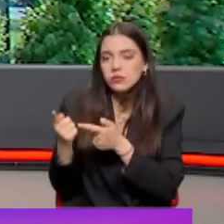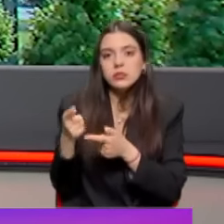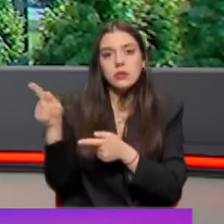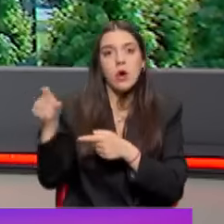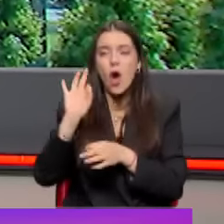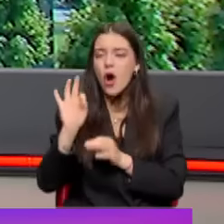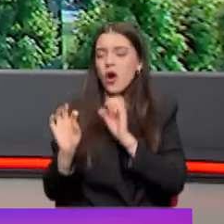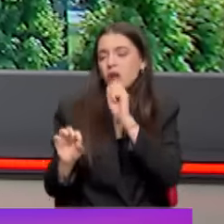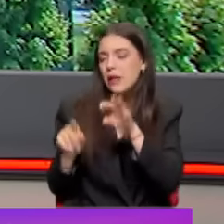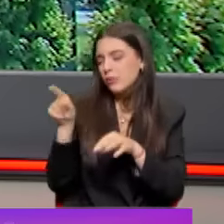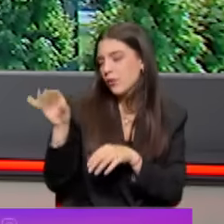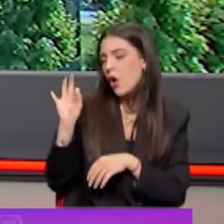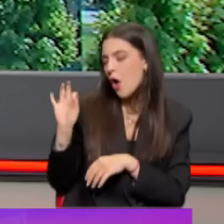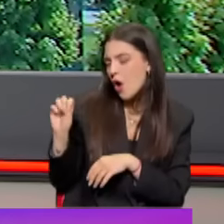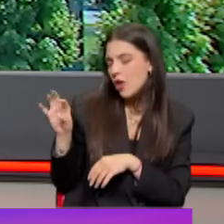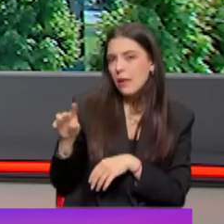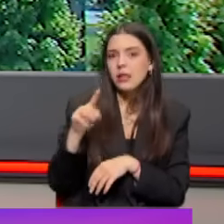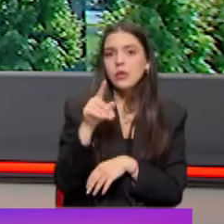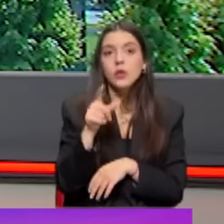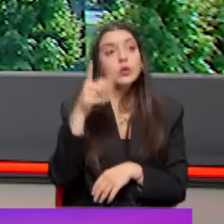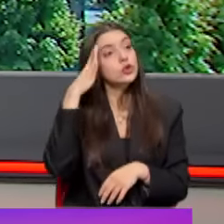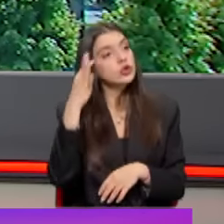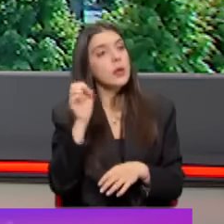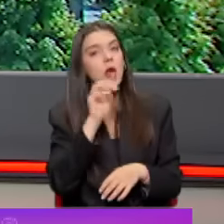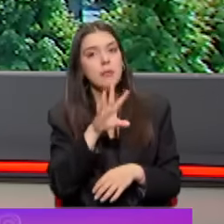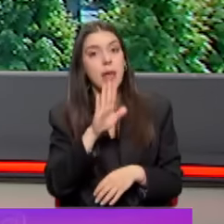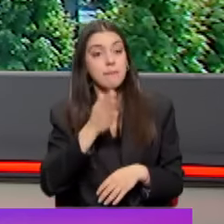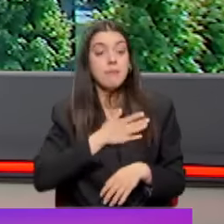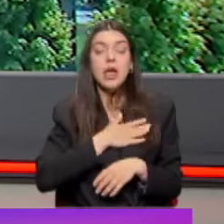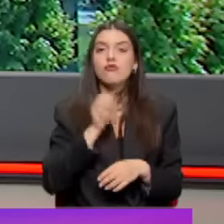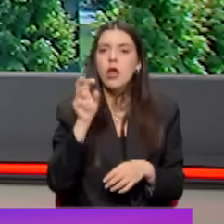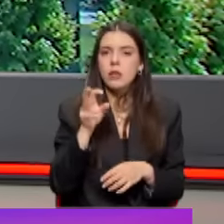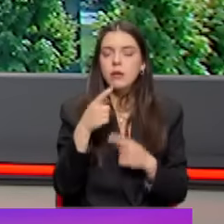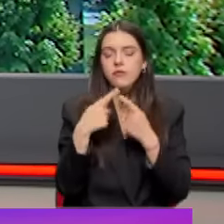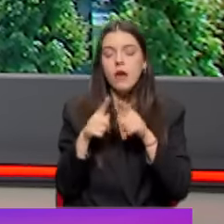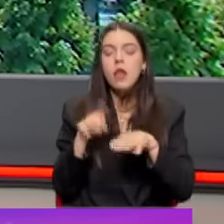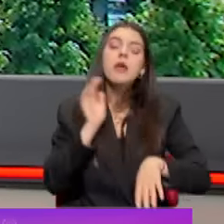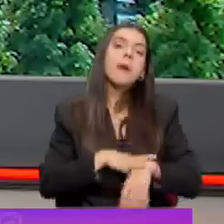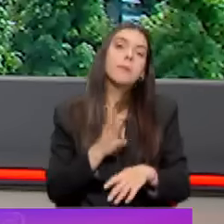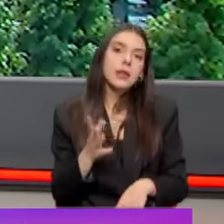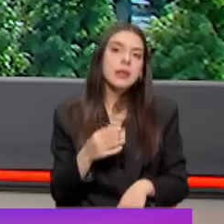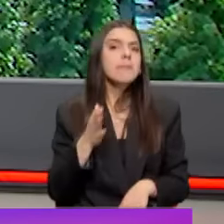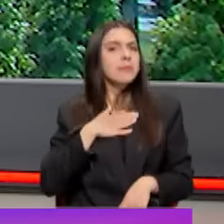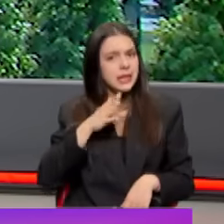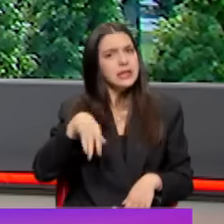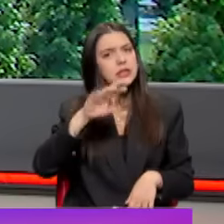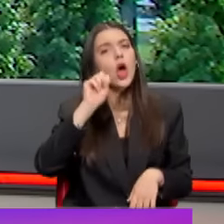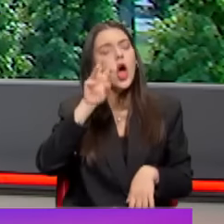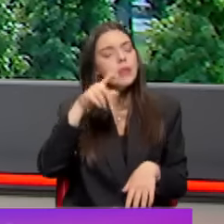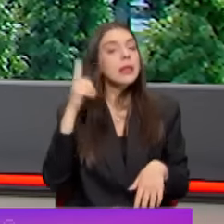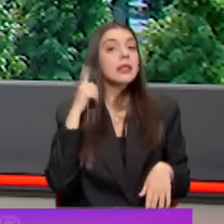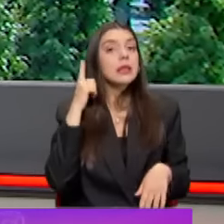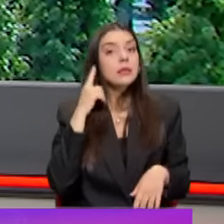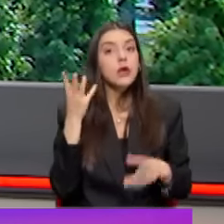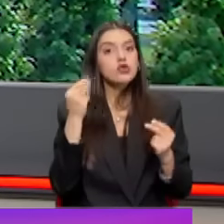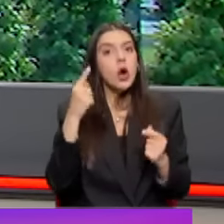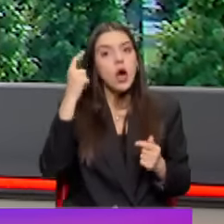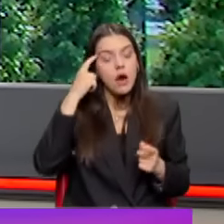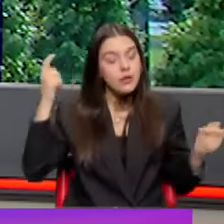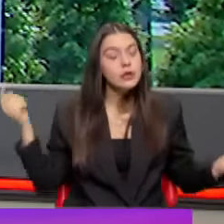baltalayan uzman öğretmen Başöğretmen şeklinde diye şimdi biz öğretmenlerin itibarıyla ilgili bu kadar çok kafa